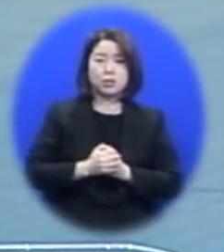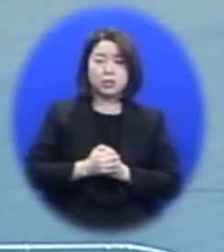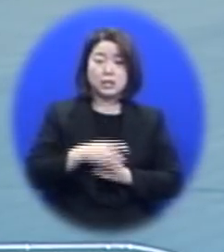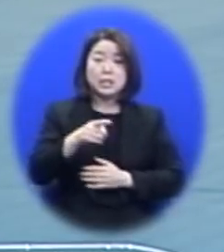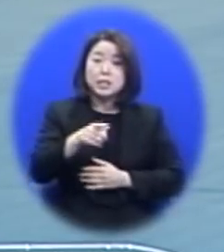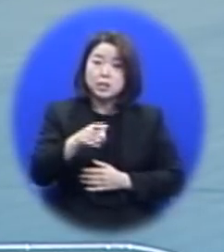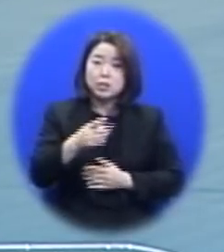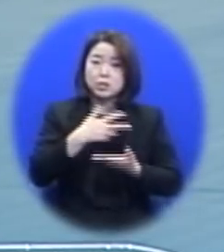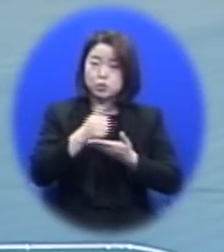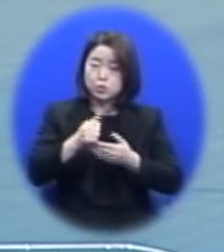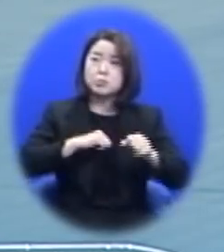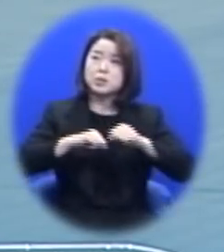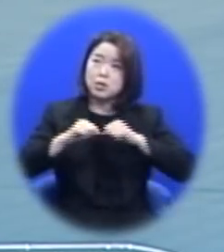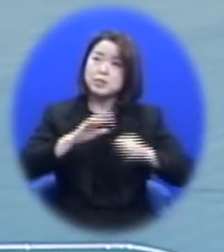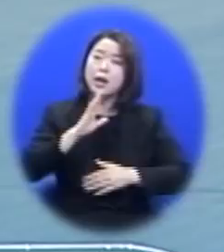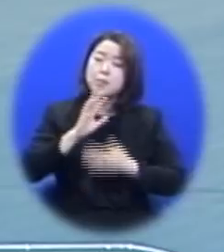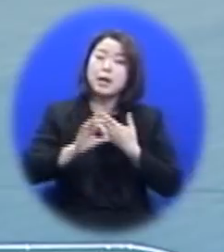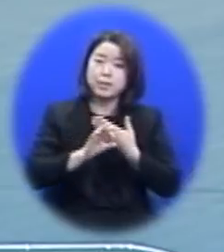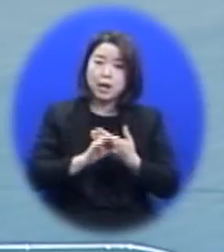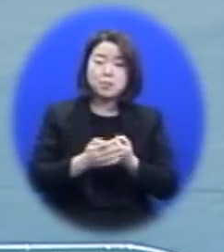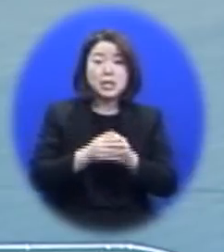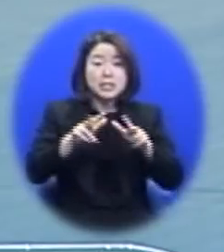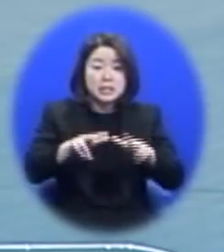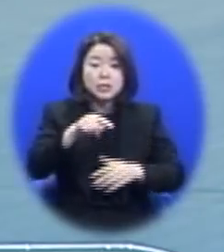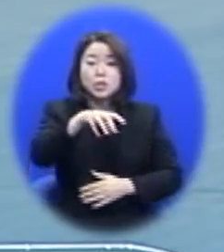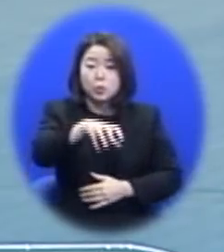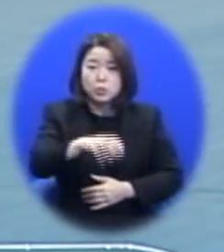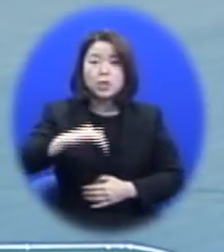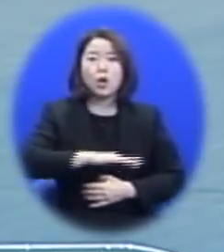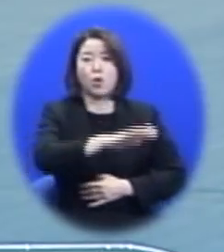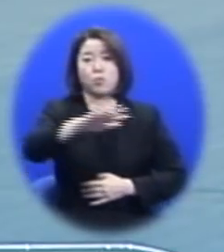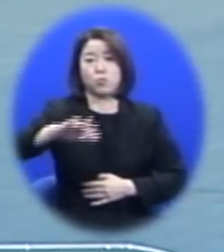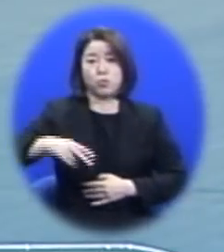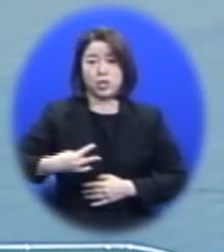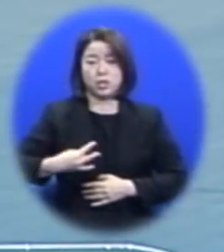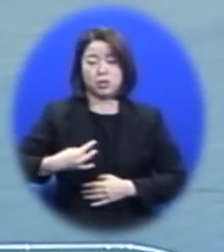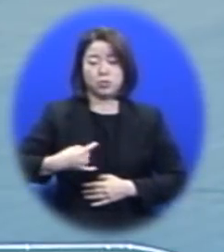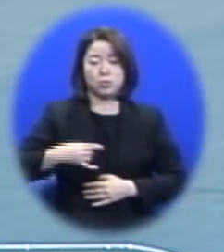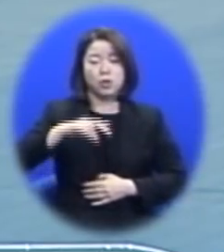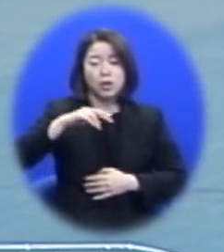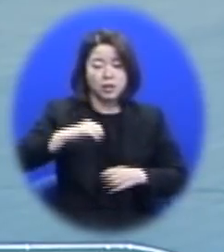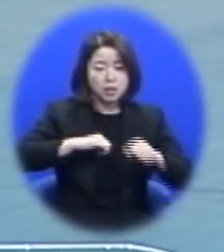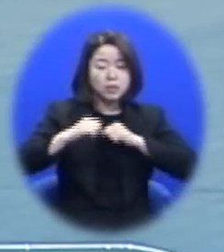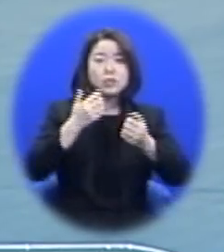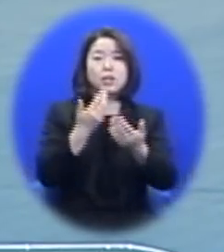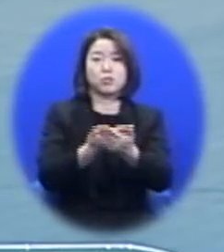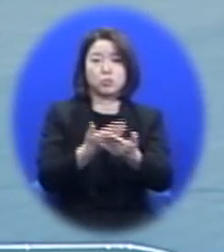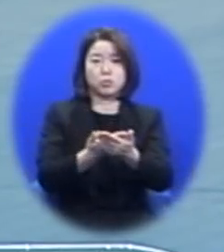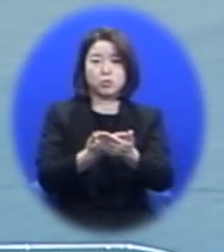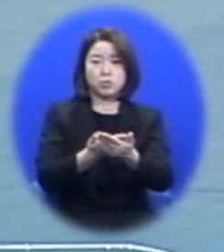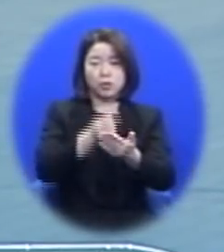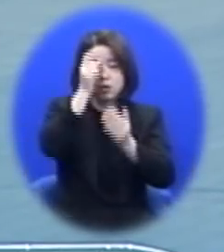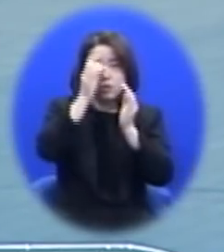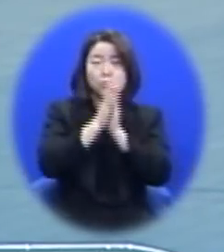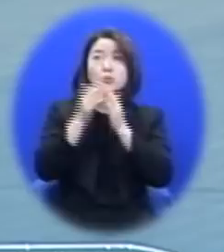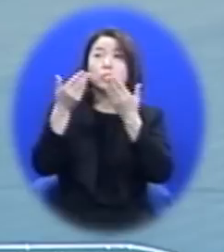이것이 정말 주의 역사라면 지금 이 자리에 우리들에게도 역사해 주옵소서. 그렇게